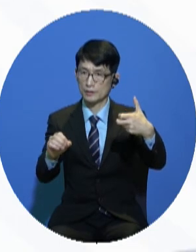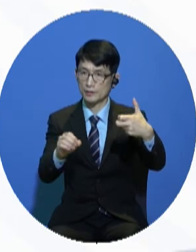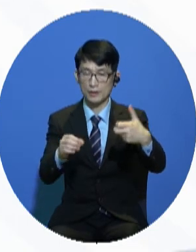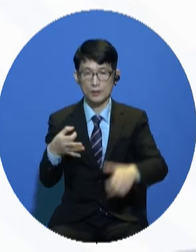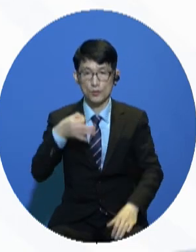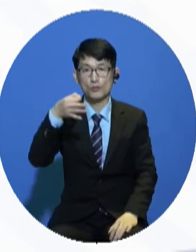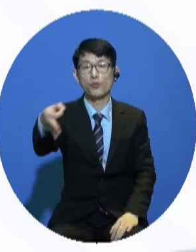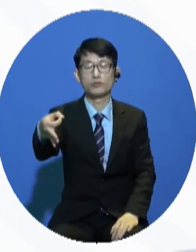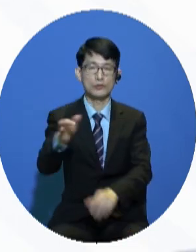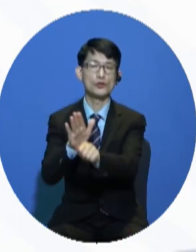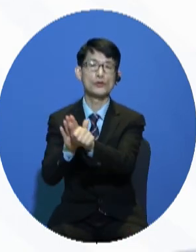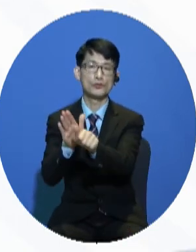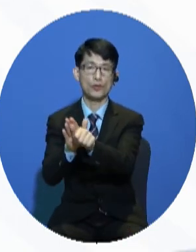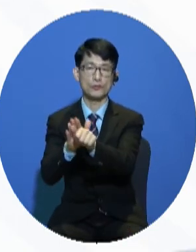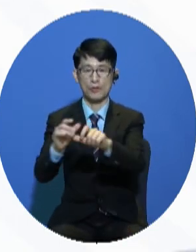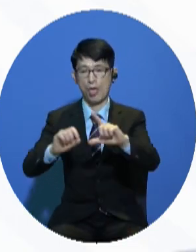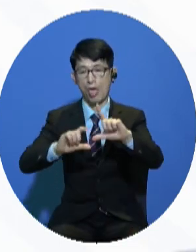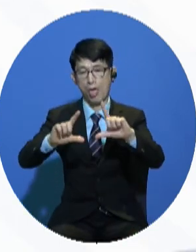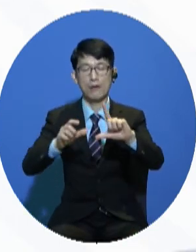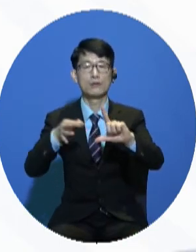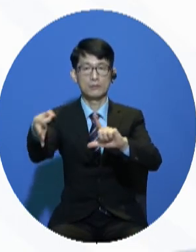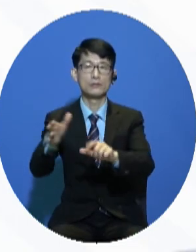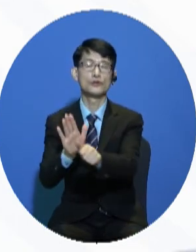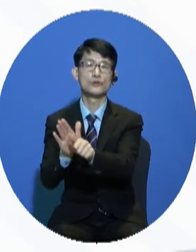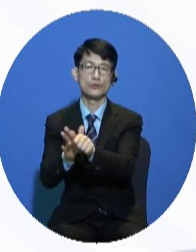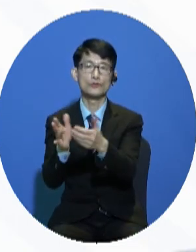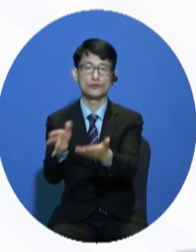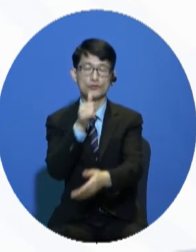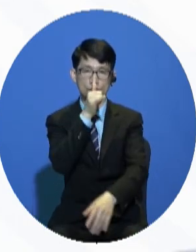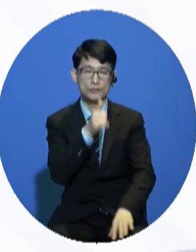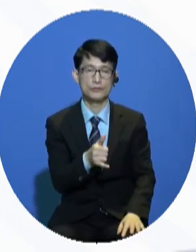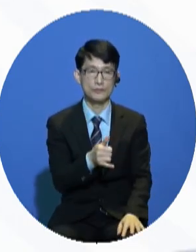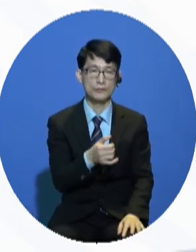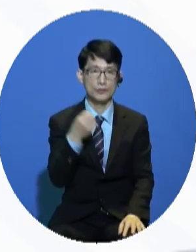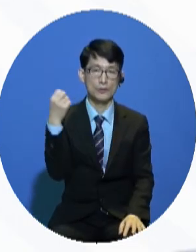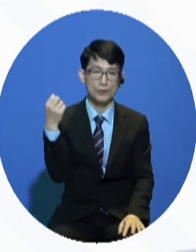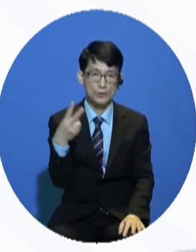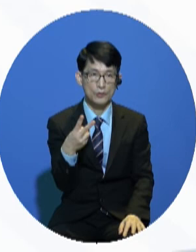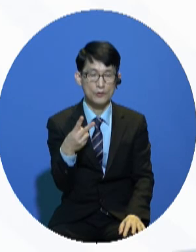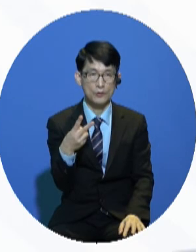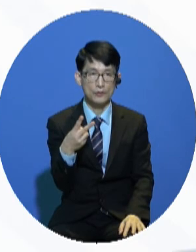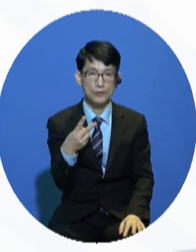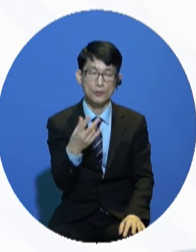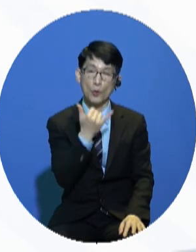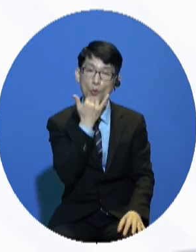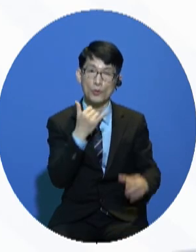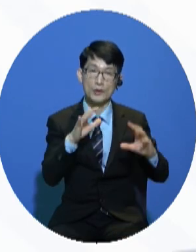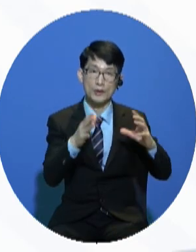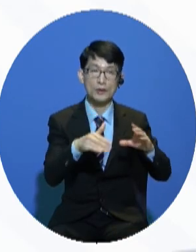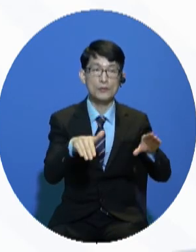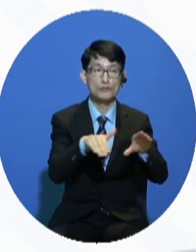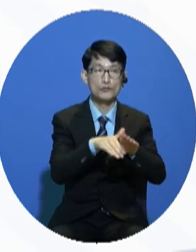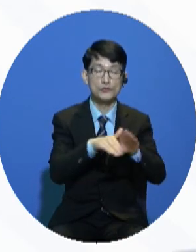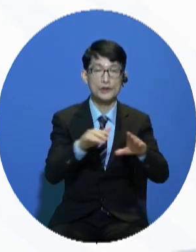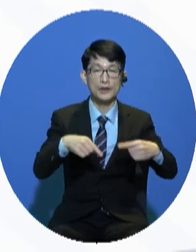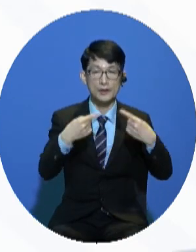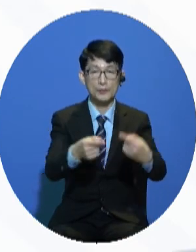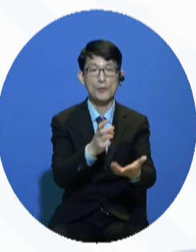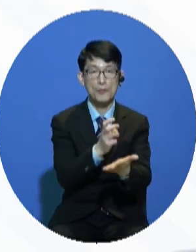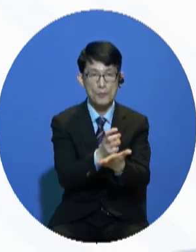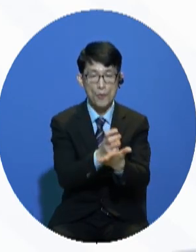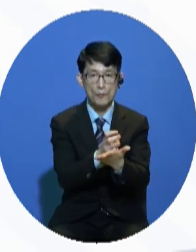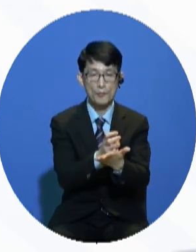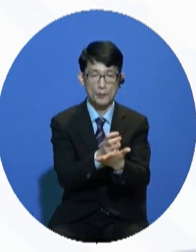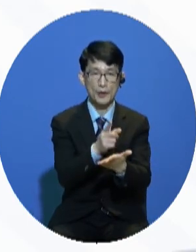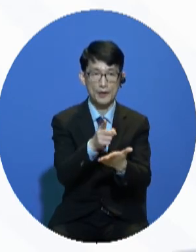기업에게 지원하는 그런 어떤 체계도 만들었습니다. 뿐만 아니라 호주의 독일의 연방참여법은 좀 더 욕구